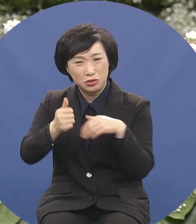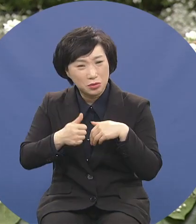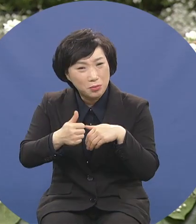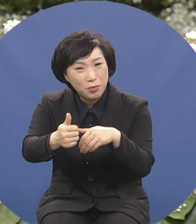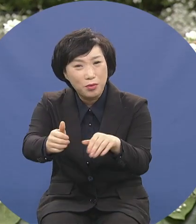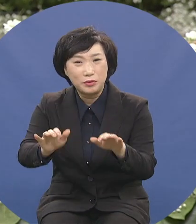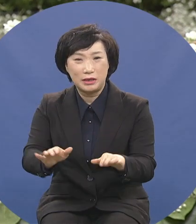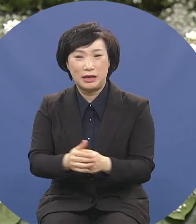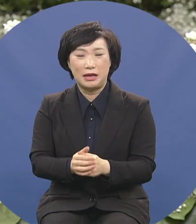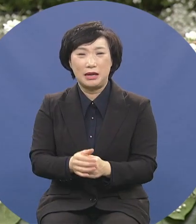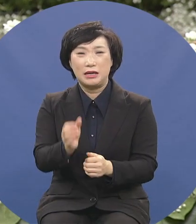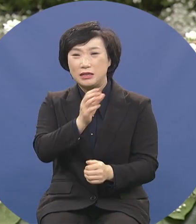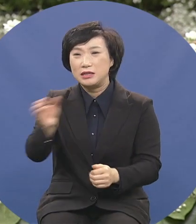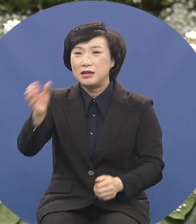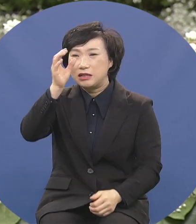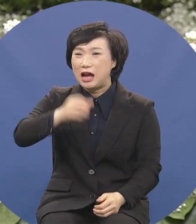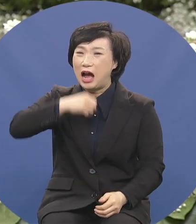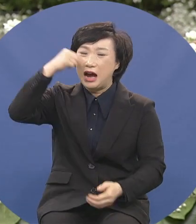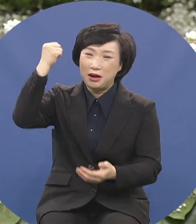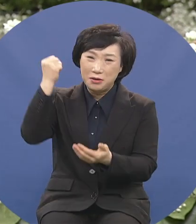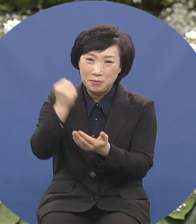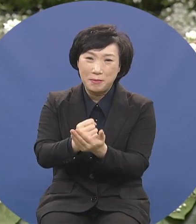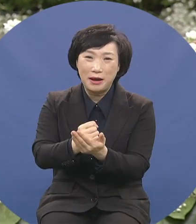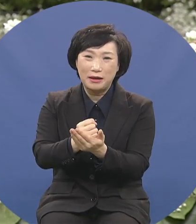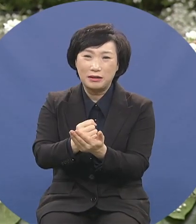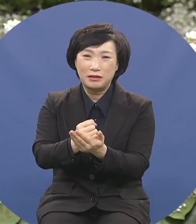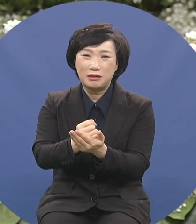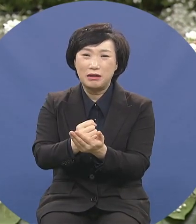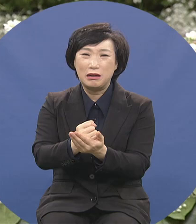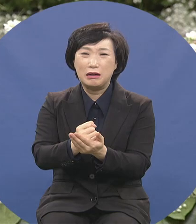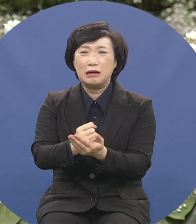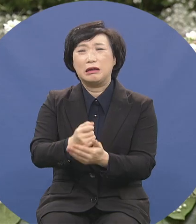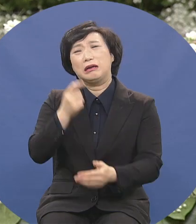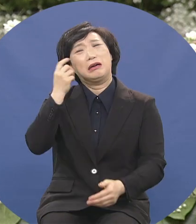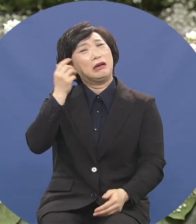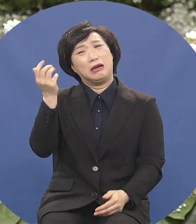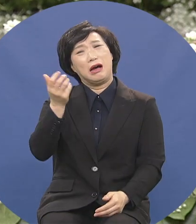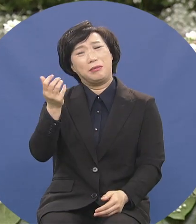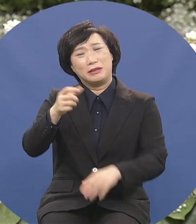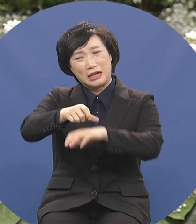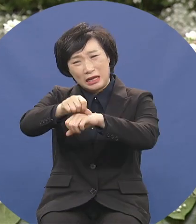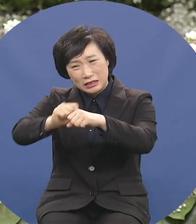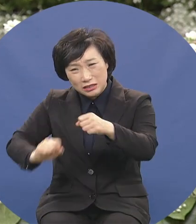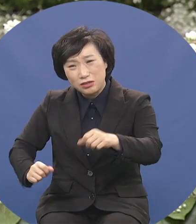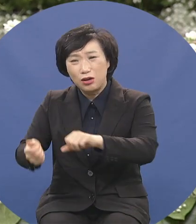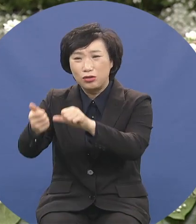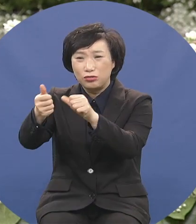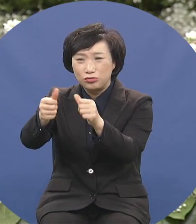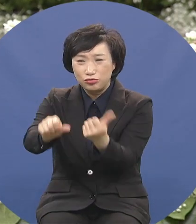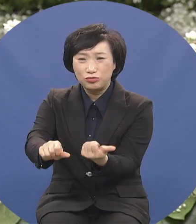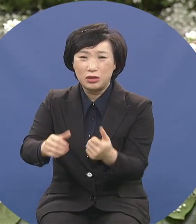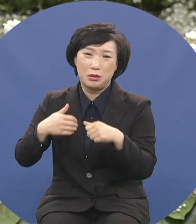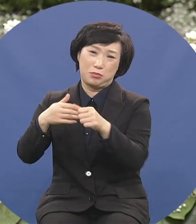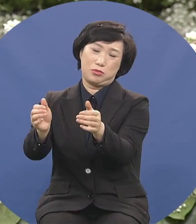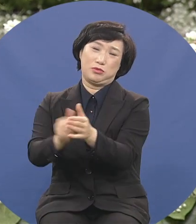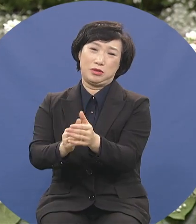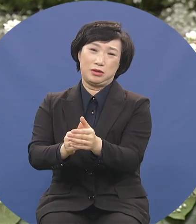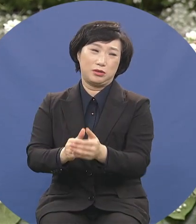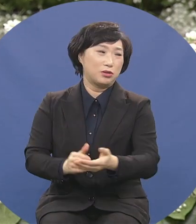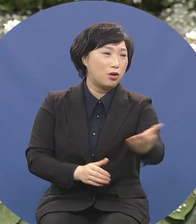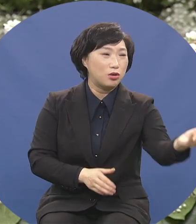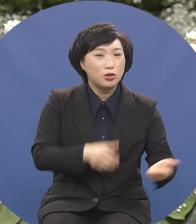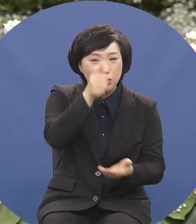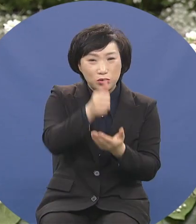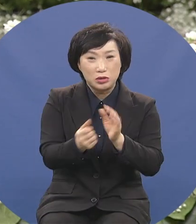보내서 십자가에 매달아 잔인하게 찢어 죽이기까지 내